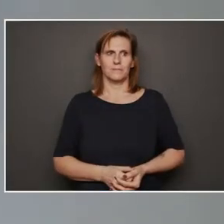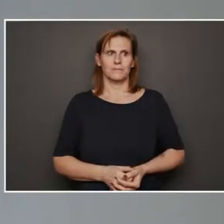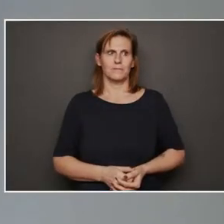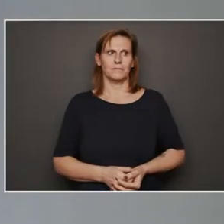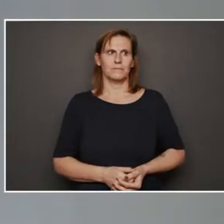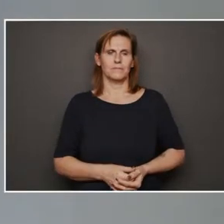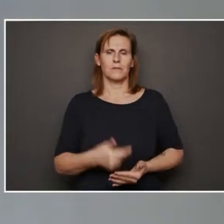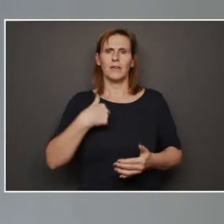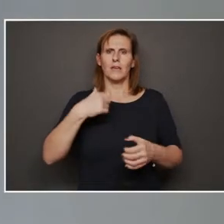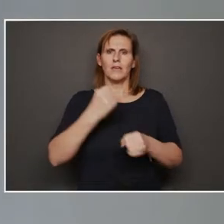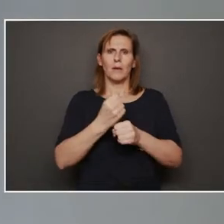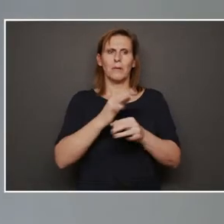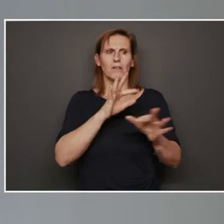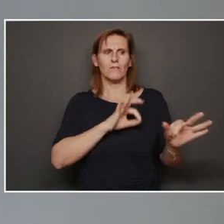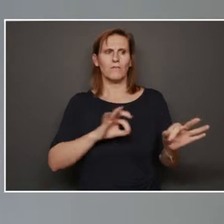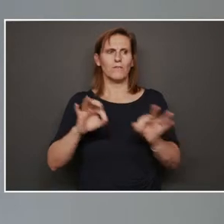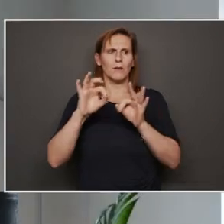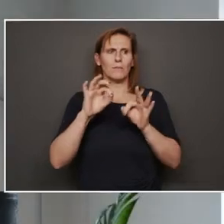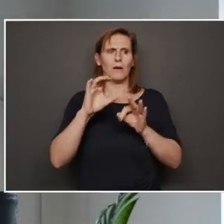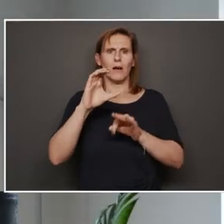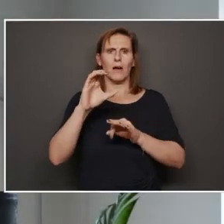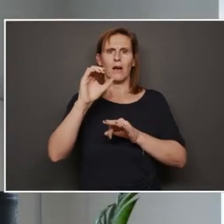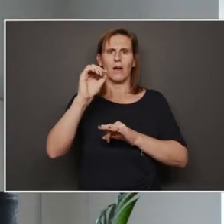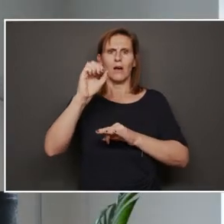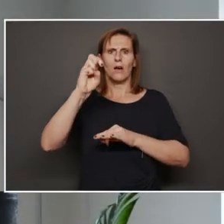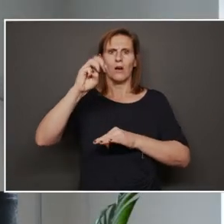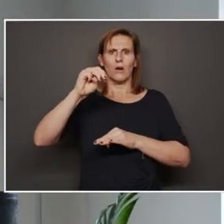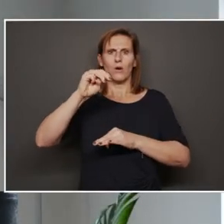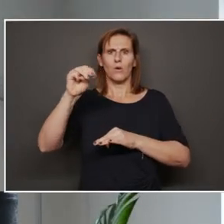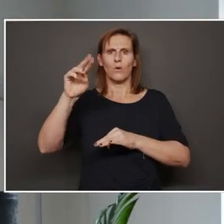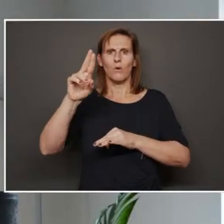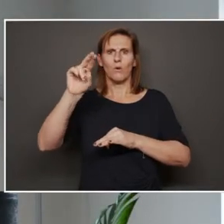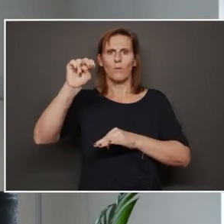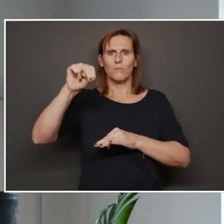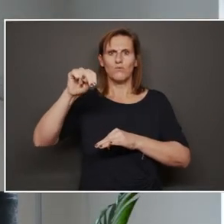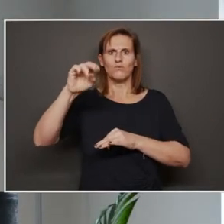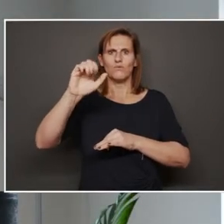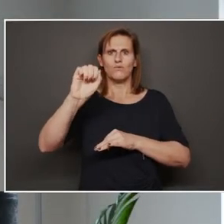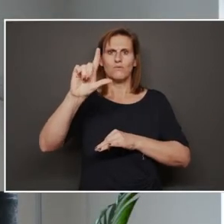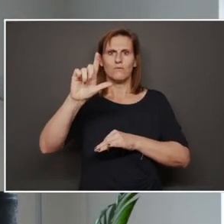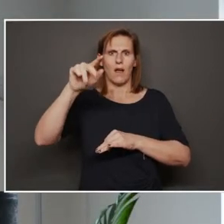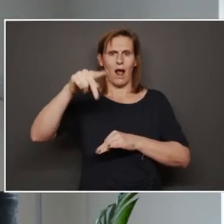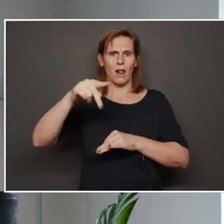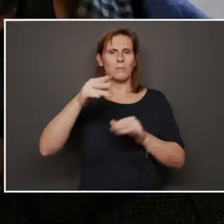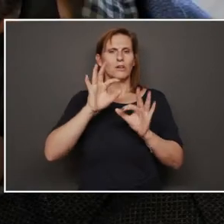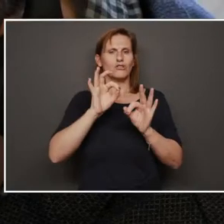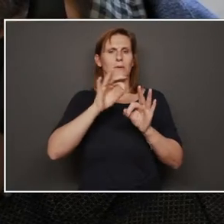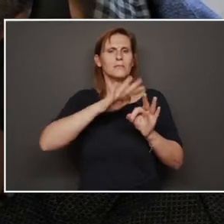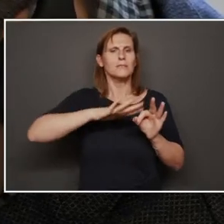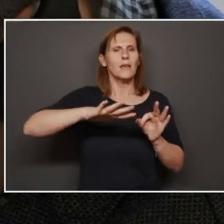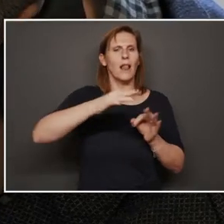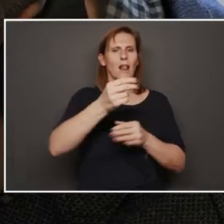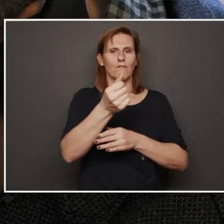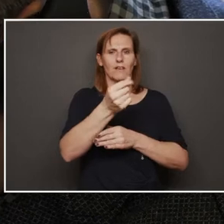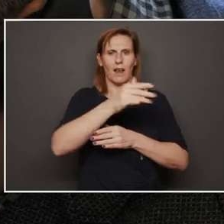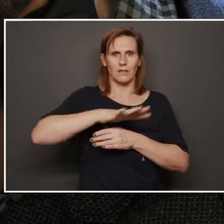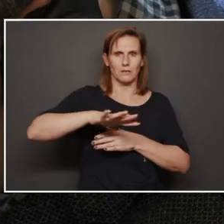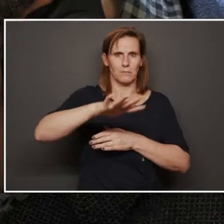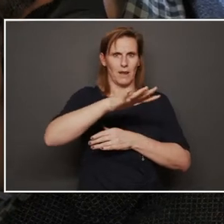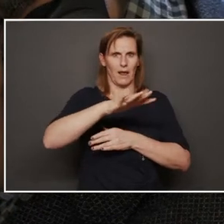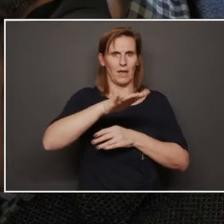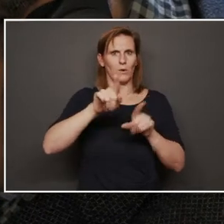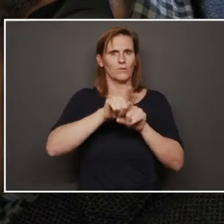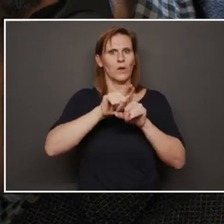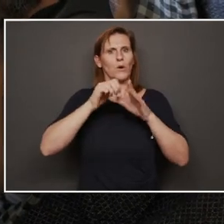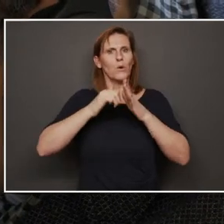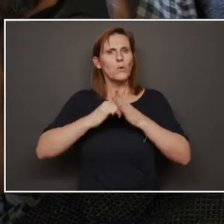Ich arbeite bei der Firma Kommunalp. Im Speziellen arbeite ich dort im Finanzbereich und